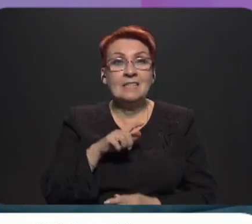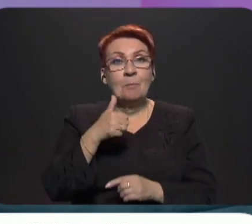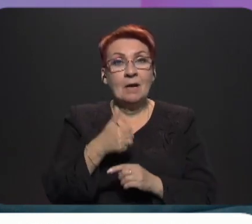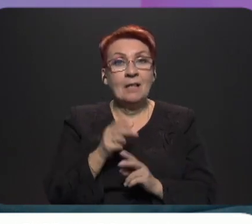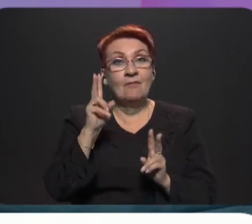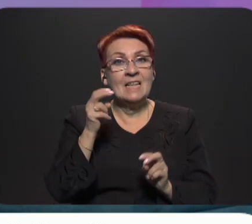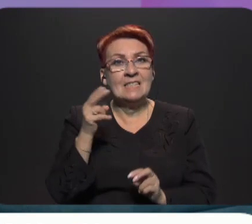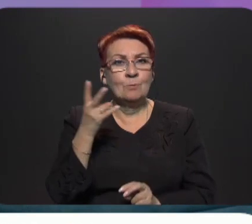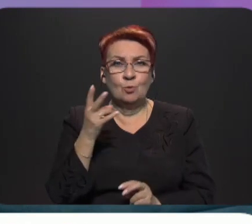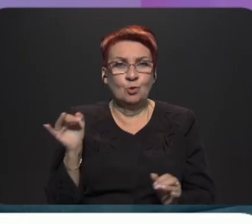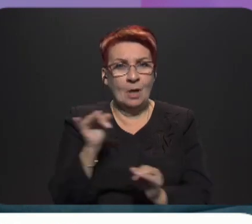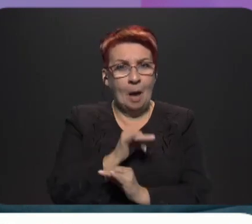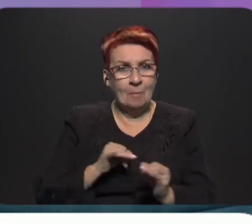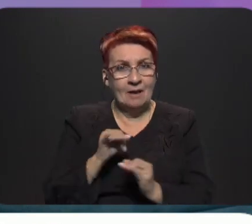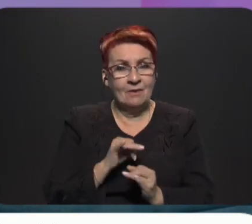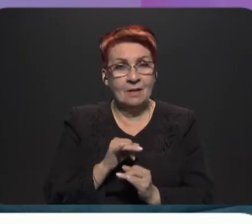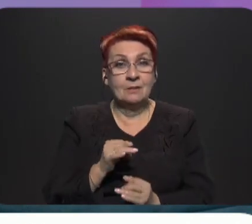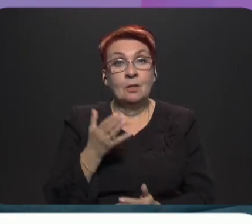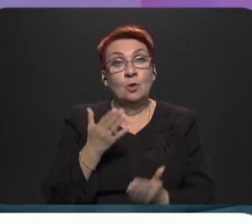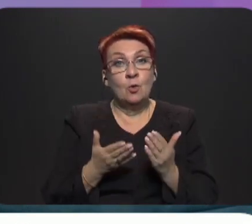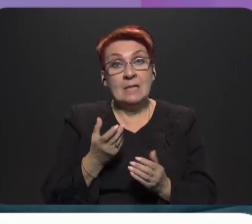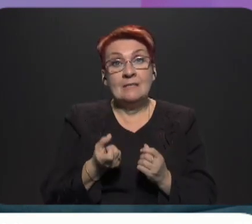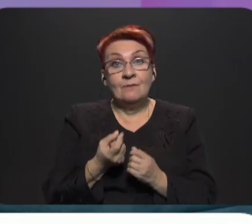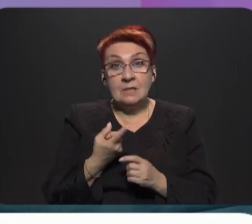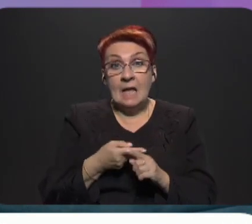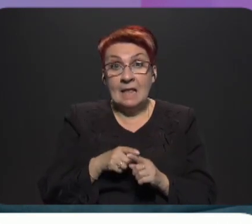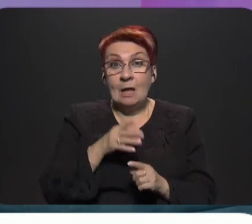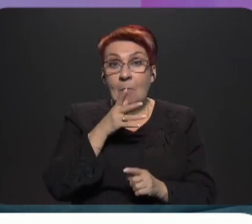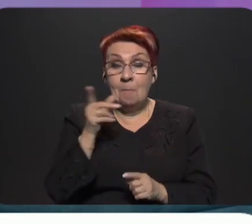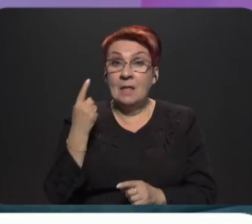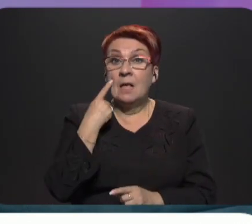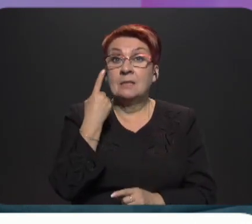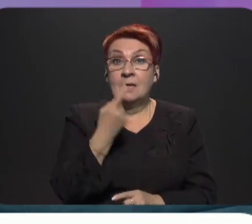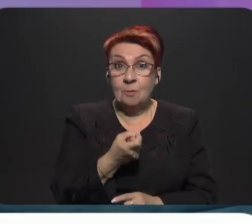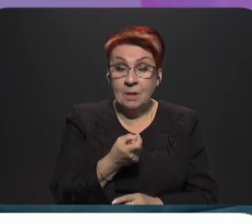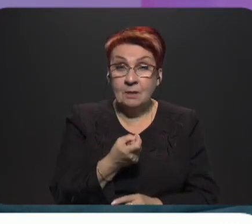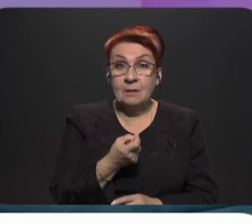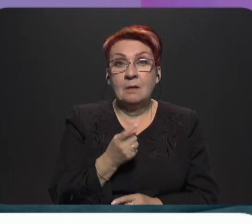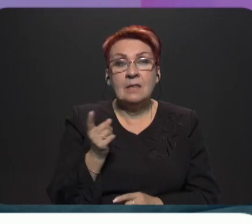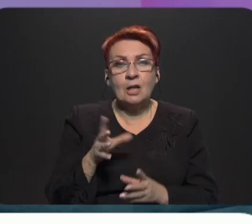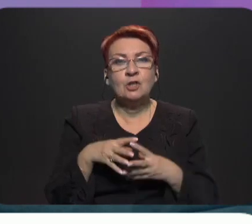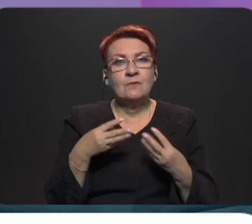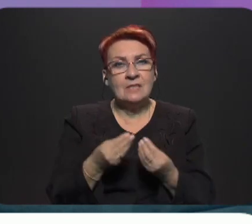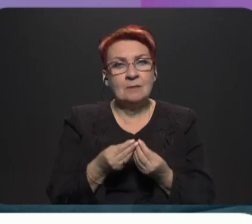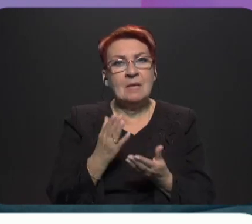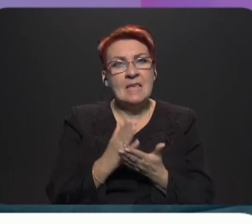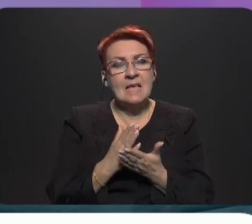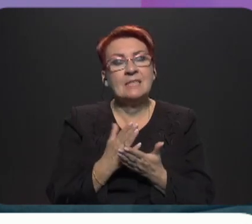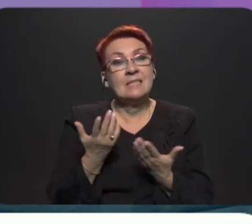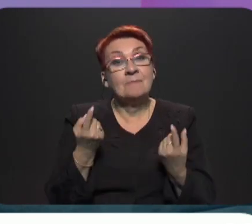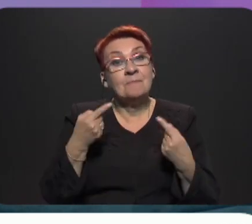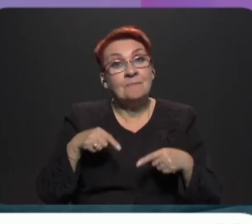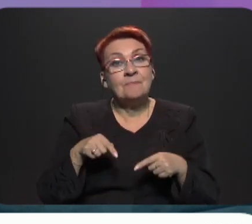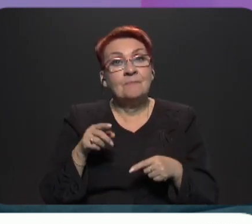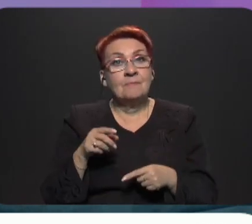тему затронуть, что раз возникают эти моменты, следовательно, в семье есть кризис. Потому